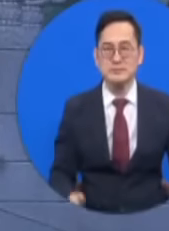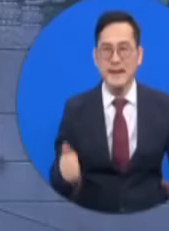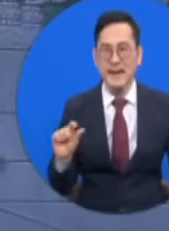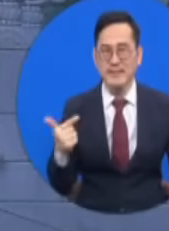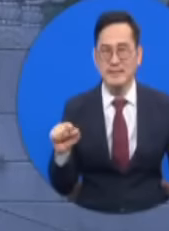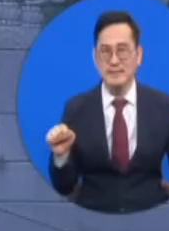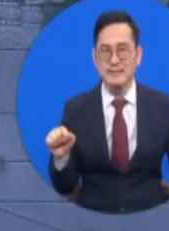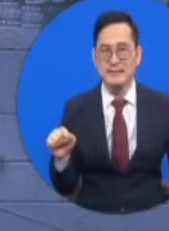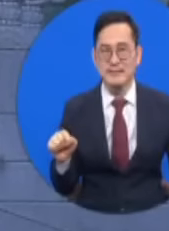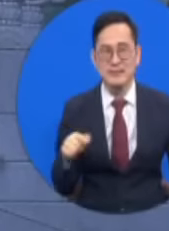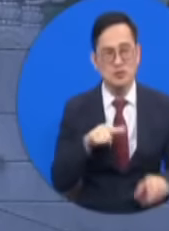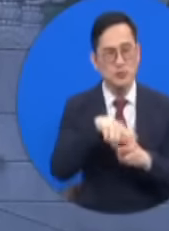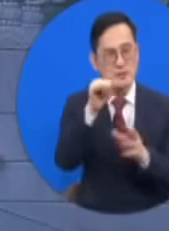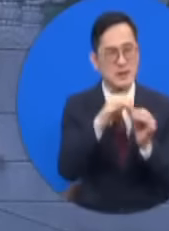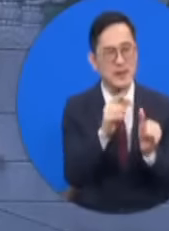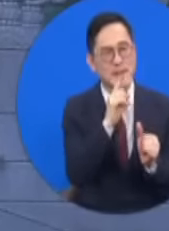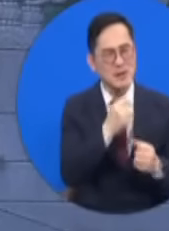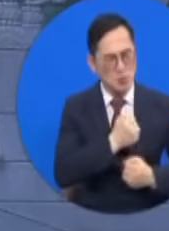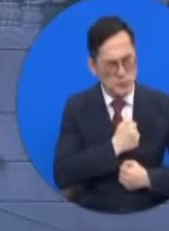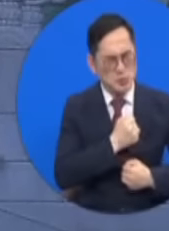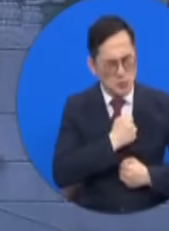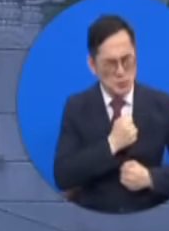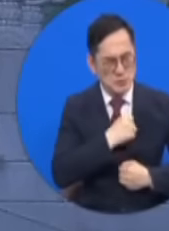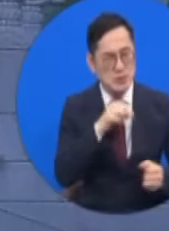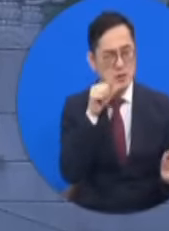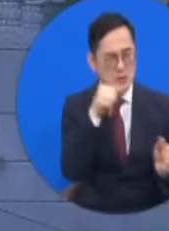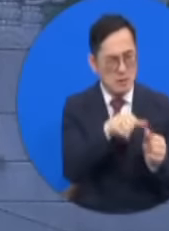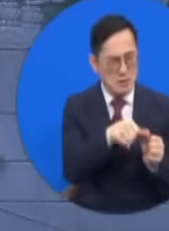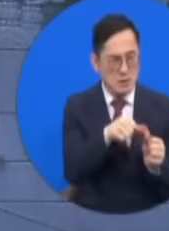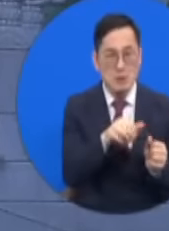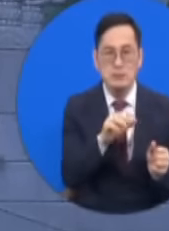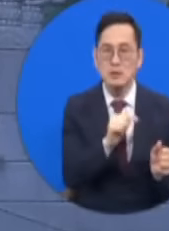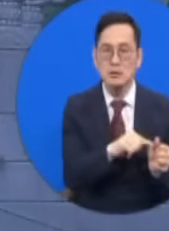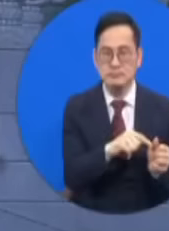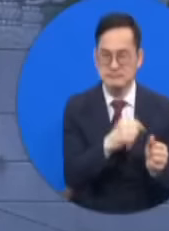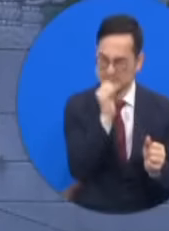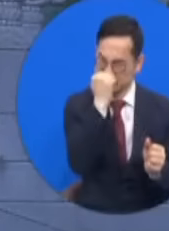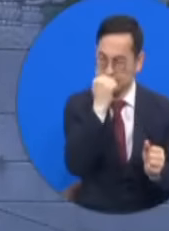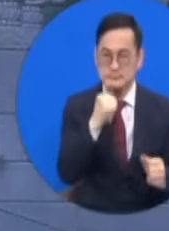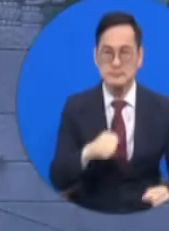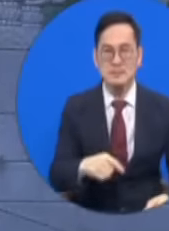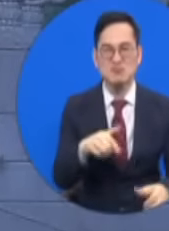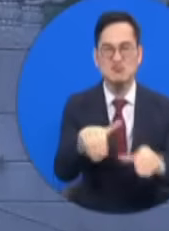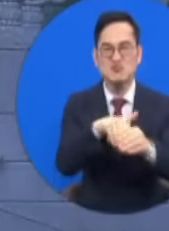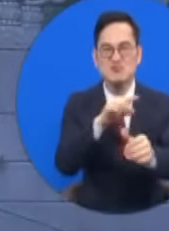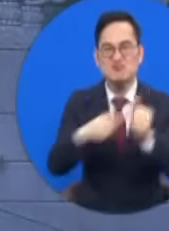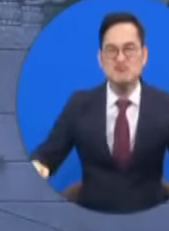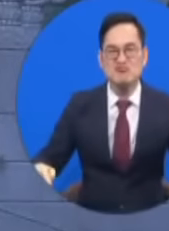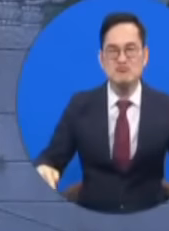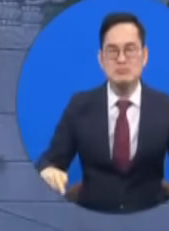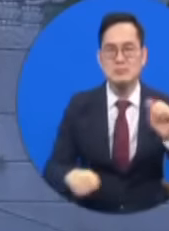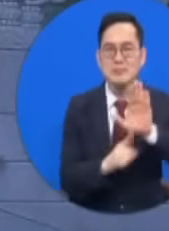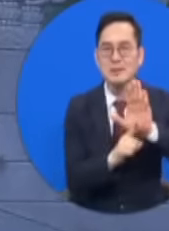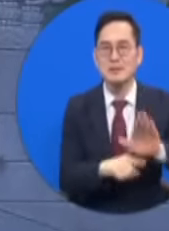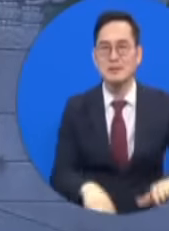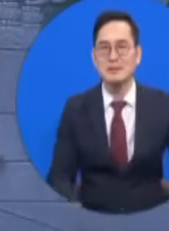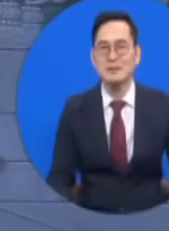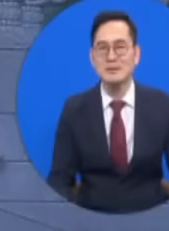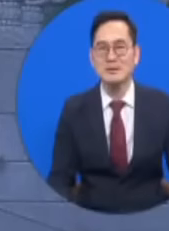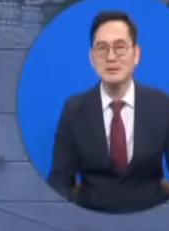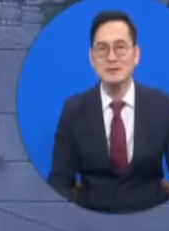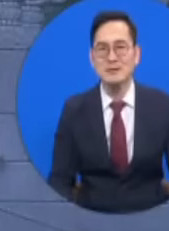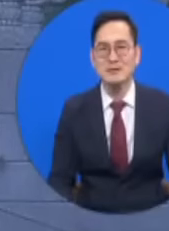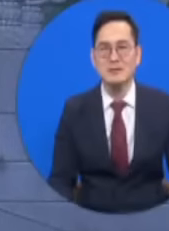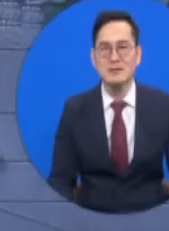비대위원장도 후보자들의 입조심, 선거 막판 입조심을 시켰는데 문재인 죽여야 돼라는 상당히 좀 부적절한